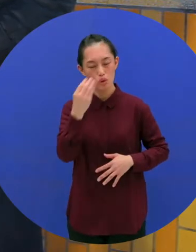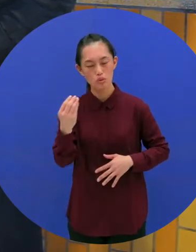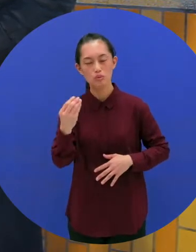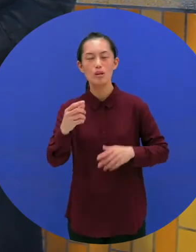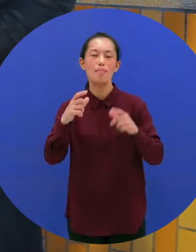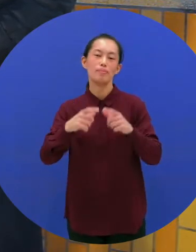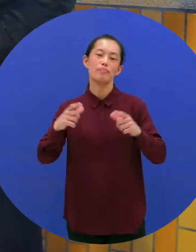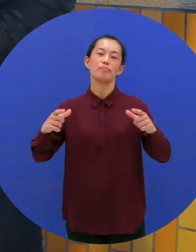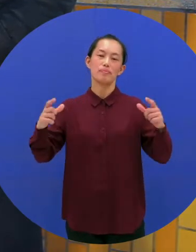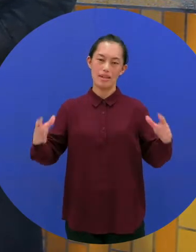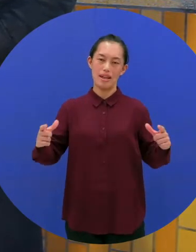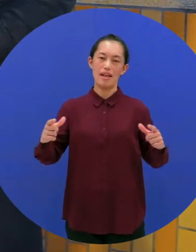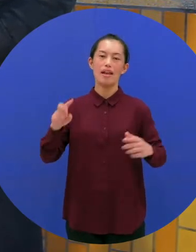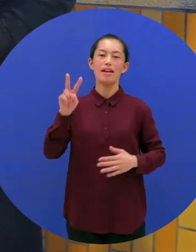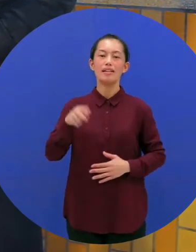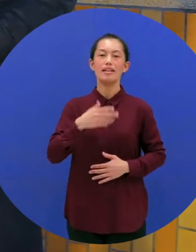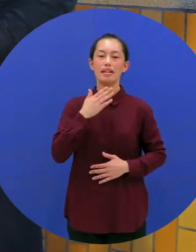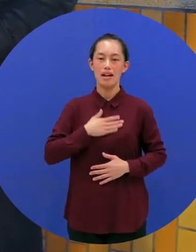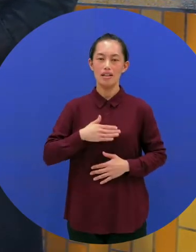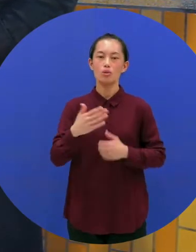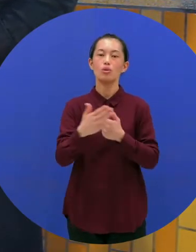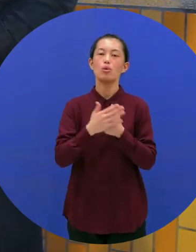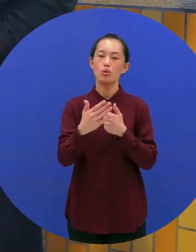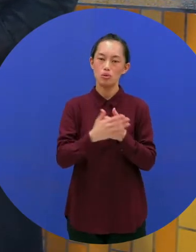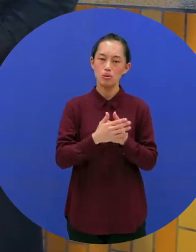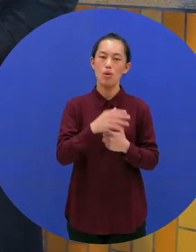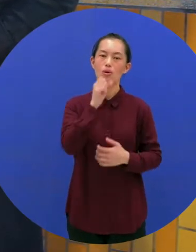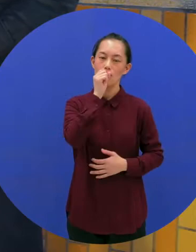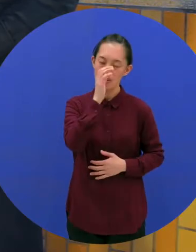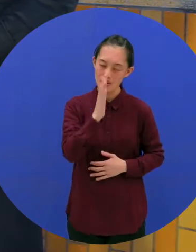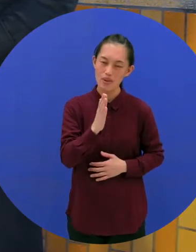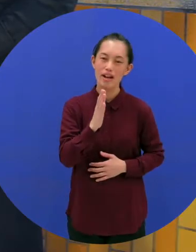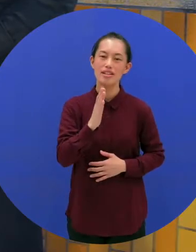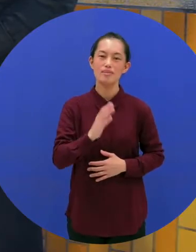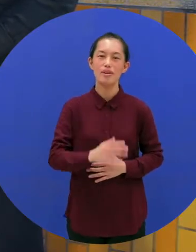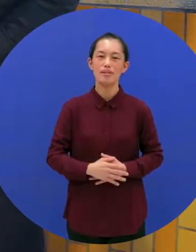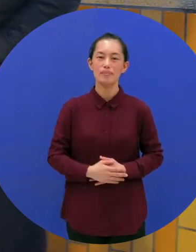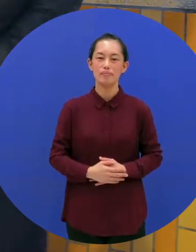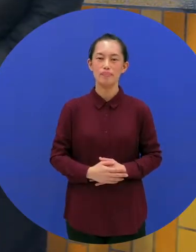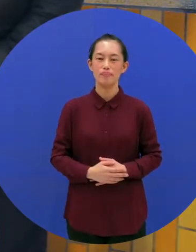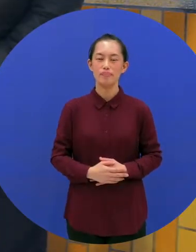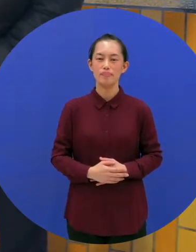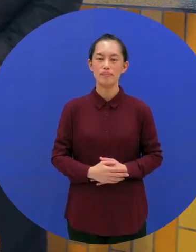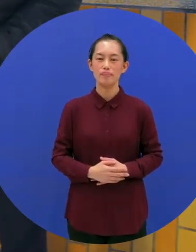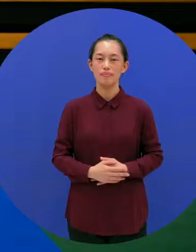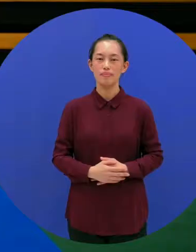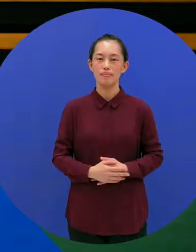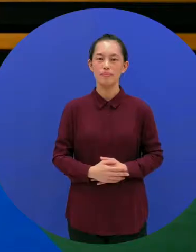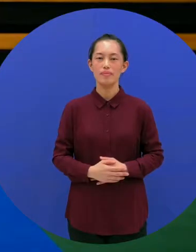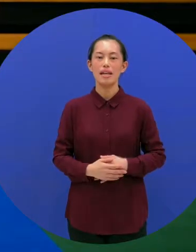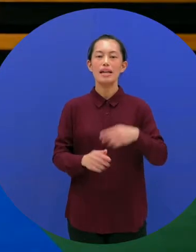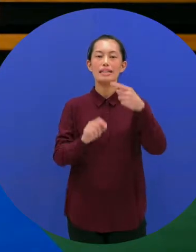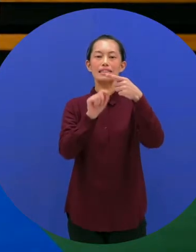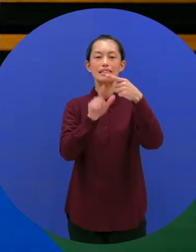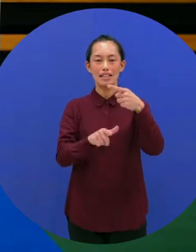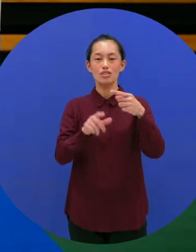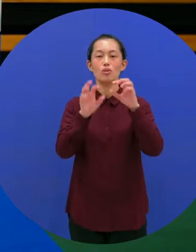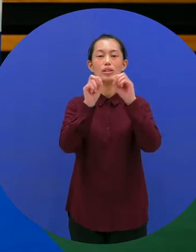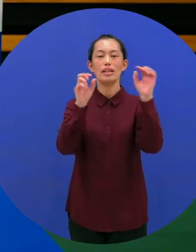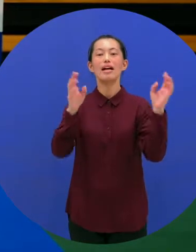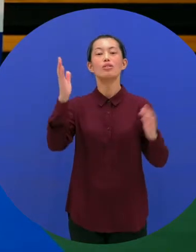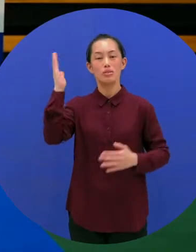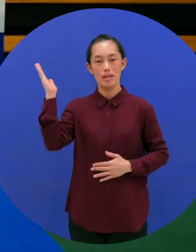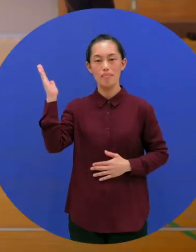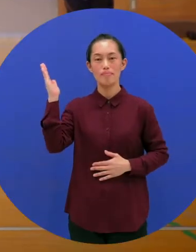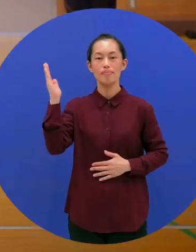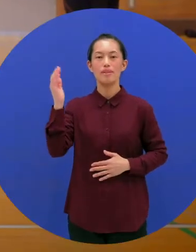んどん高めていきますので、市民の皆さんのご理解とご協力をよろしくお願いします。 今月のキラッと